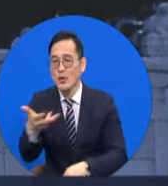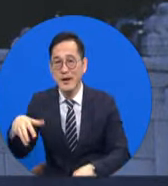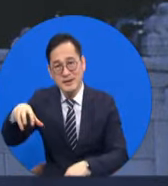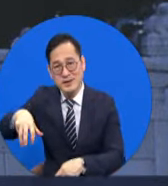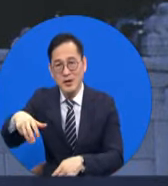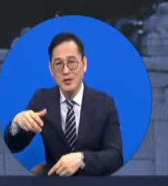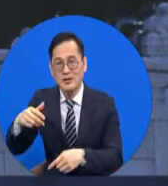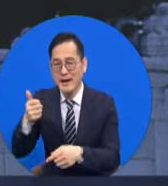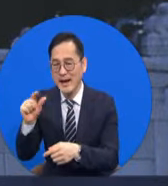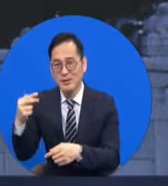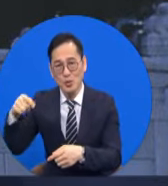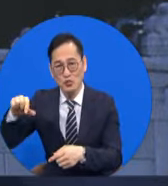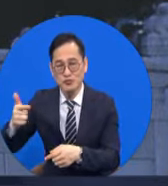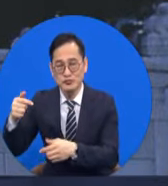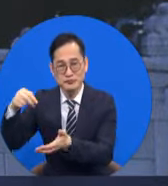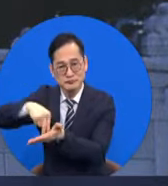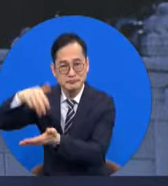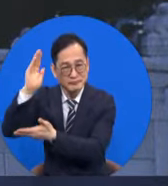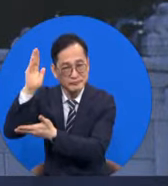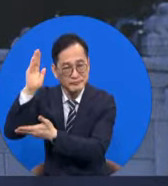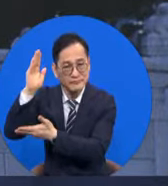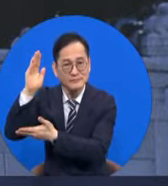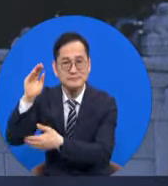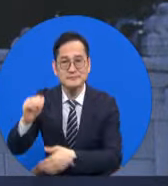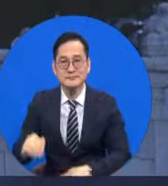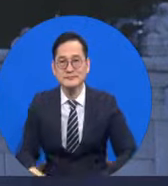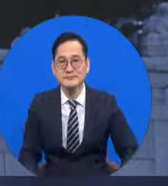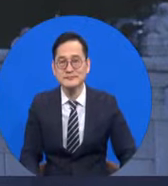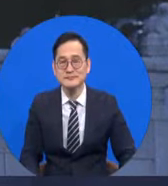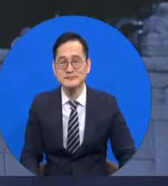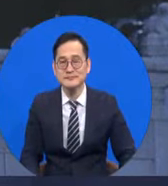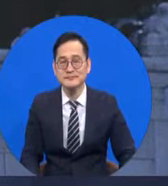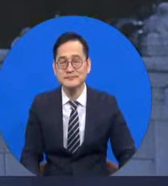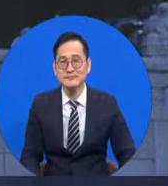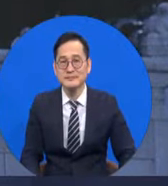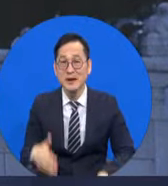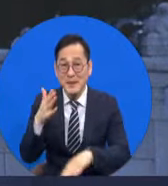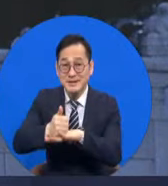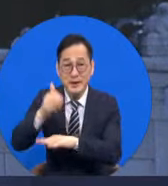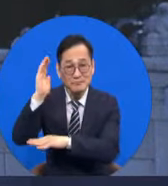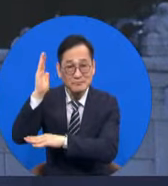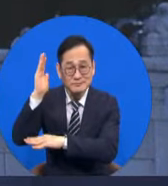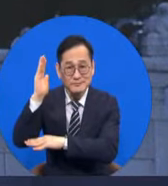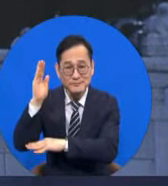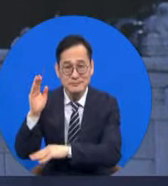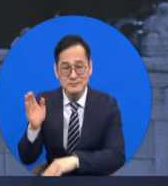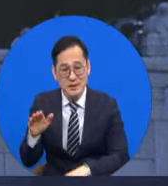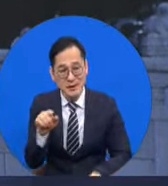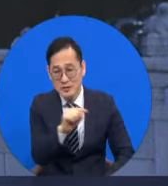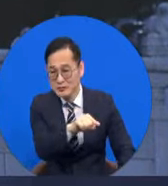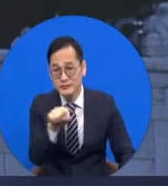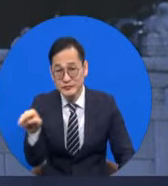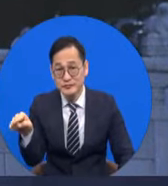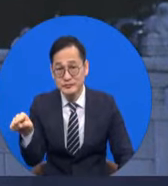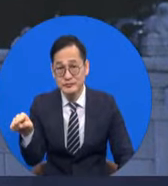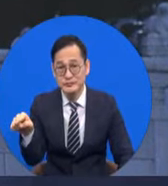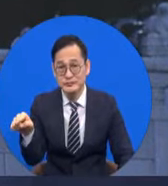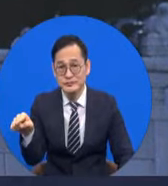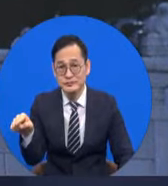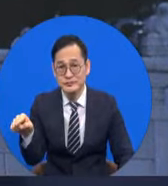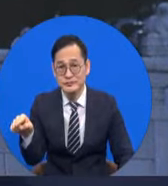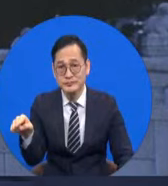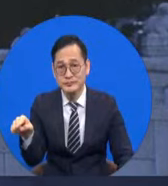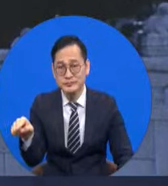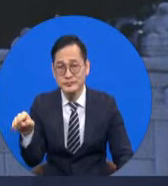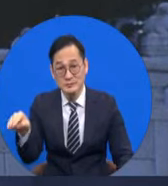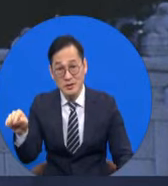국민의힘 한동훈 비대위원장 발언 들어보셨는데 송영훈 선대위 대변인님 공통적인 점은 한동훈 비대위원장 이렇게 얘기했어요. 한